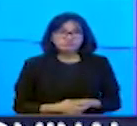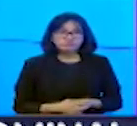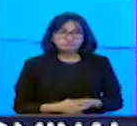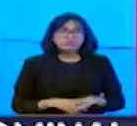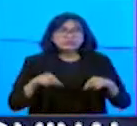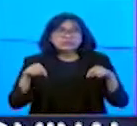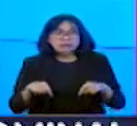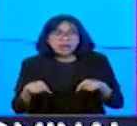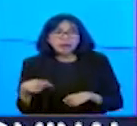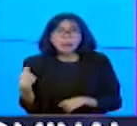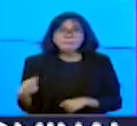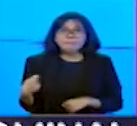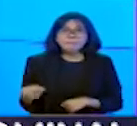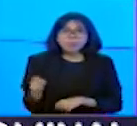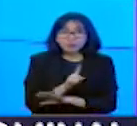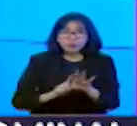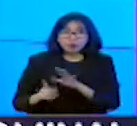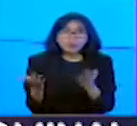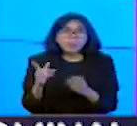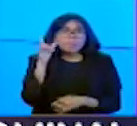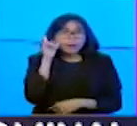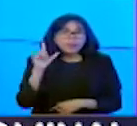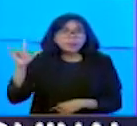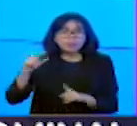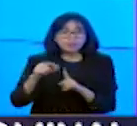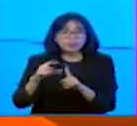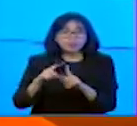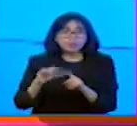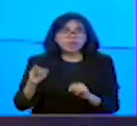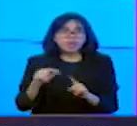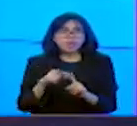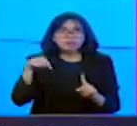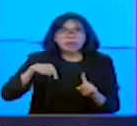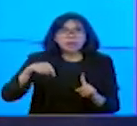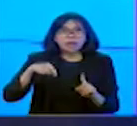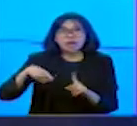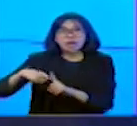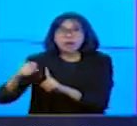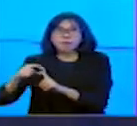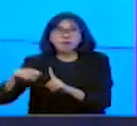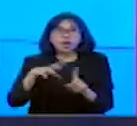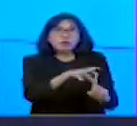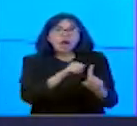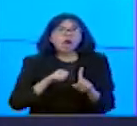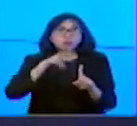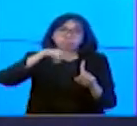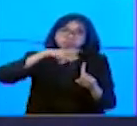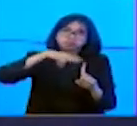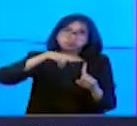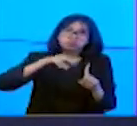Kini, sang menteri dari PDI Perjuangan dan 4 orang lainnya telah menjalani serangkaian pemeriksaan sebagai tersangka oleh Komisi Anti